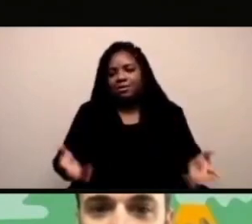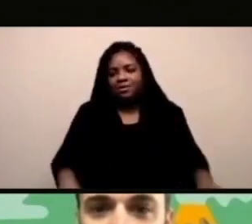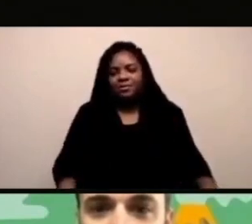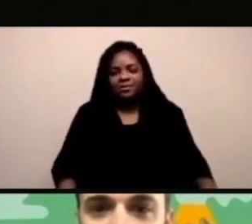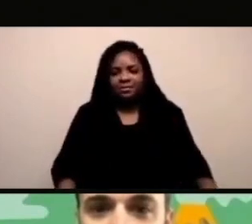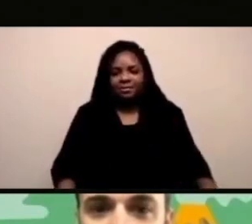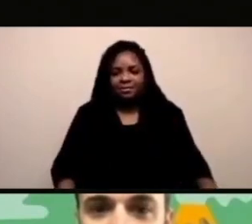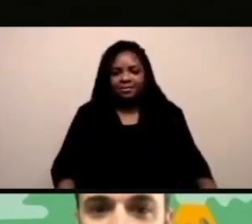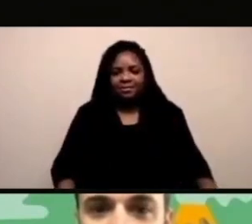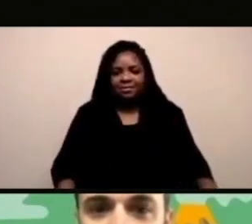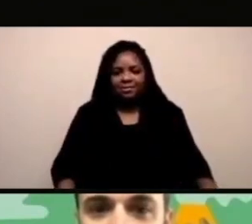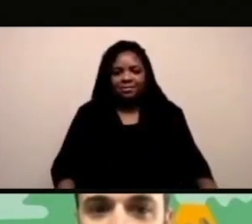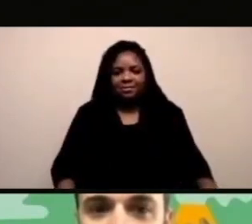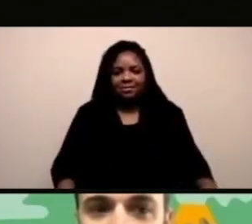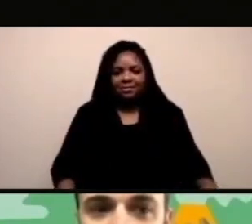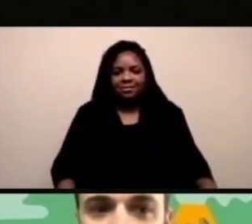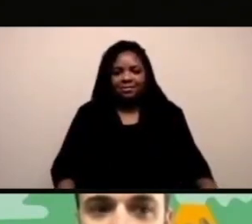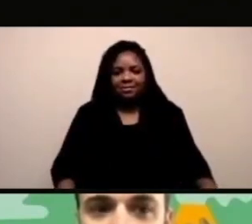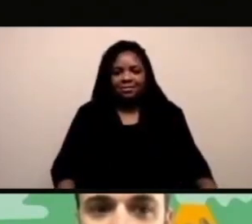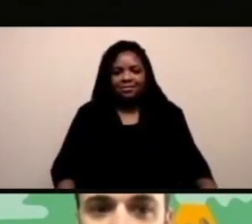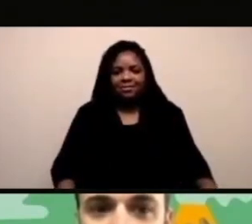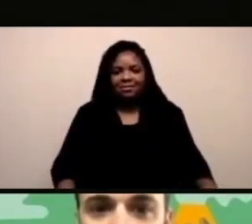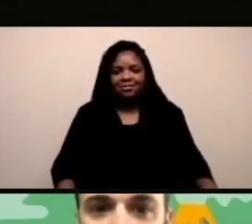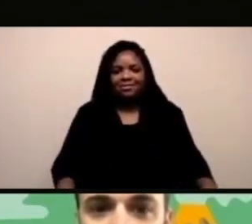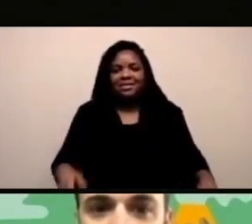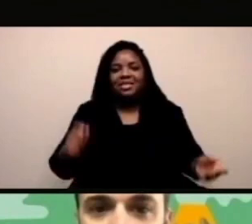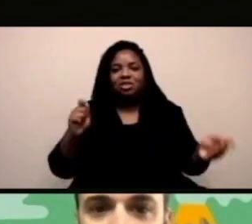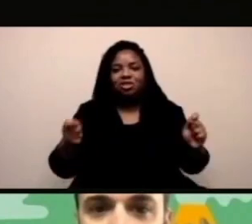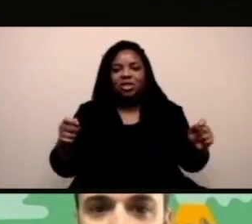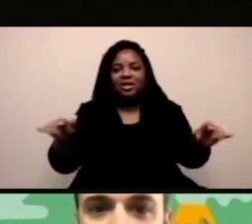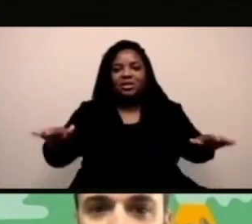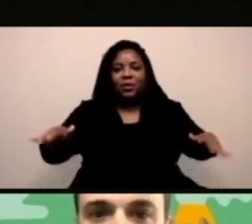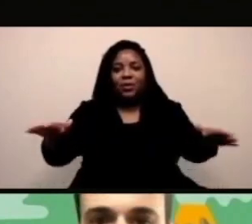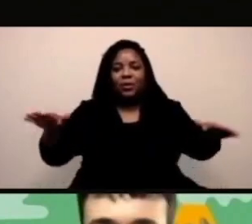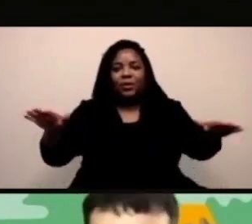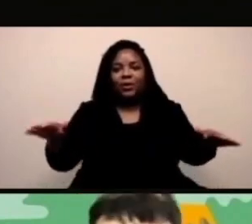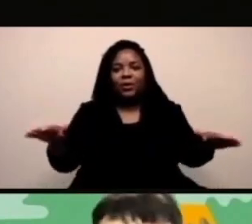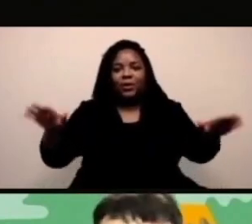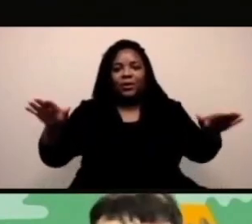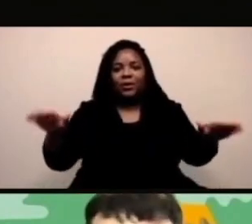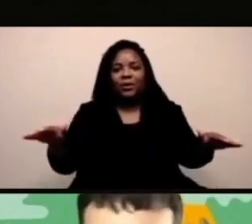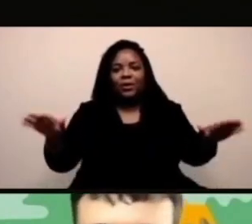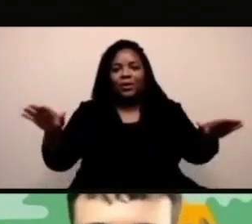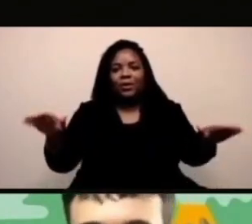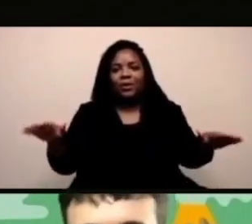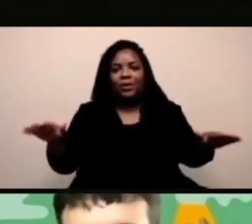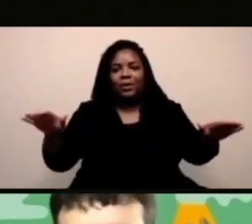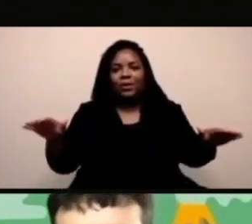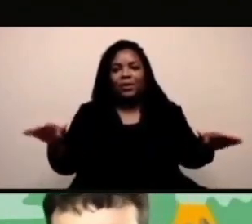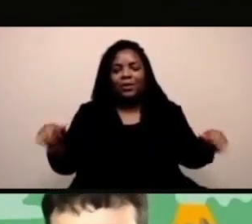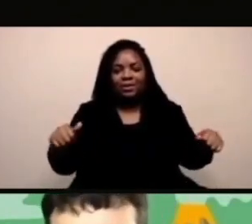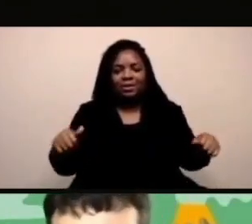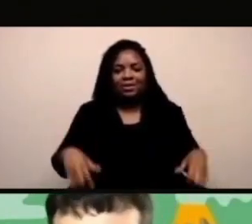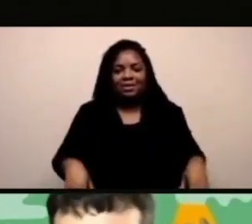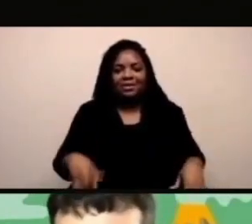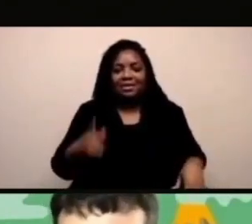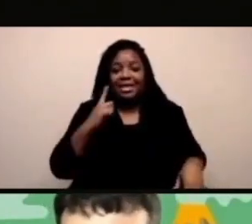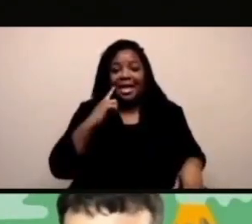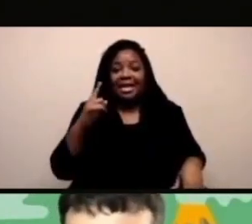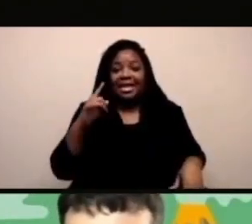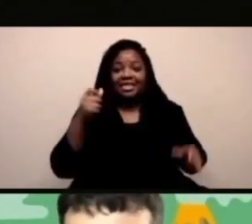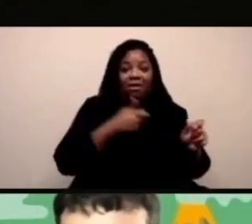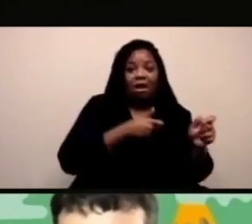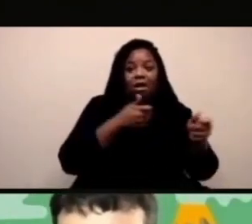この後ドラゴンがあと頭の上であとプルプルしていくとこちらの